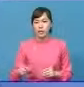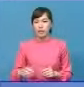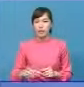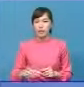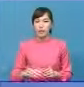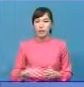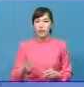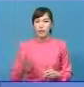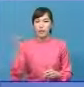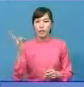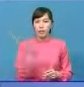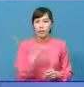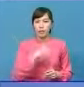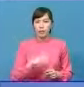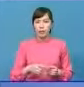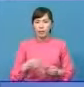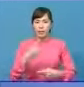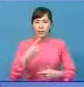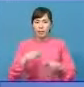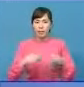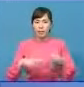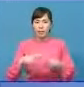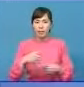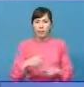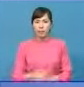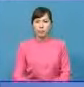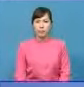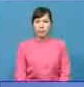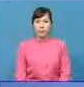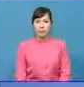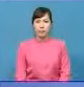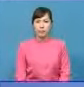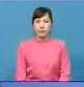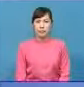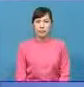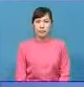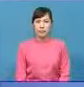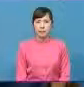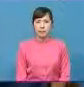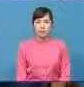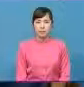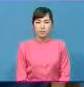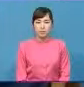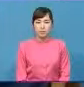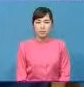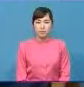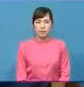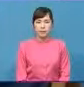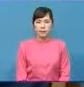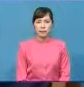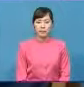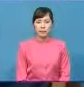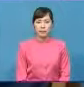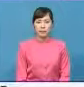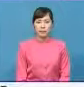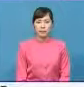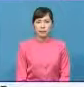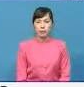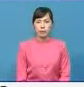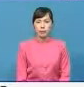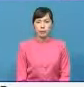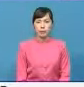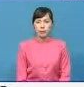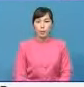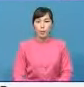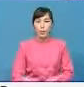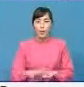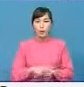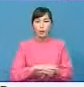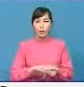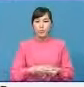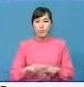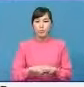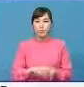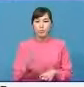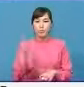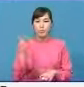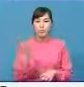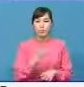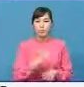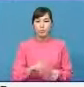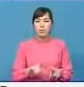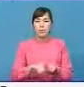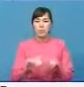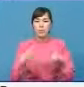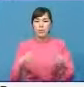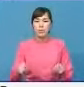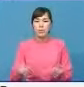бет бұрған. Тақырыпты тілшіміз Саттар Есімбеков тарқатады. Устанымы ұлт мүддесімен ұйыспайтын діни ағымдарға тосқол қою